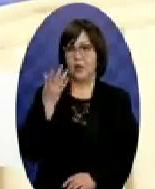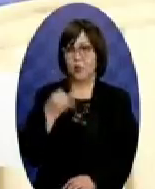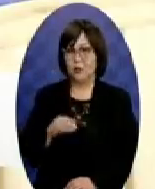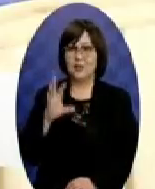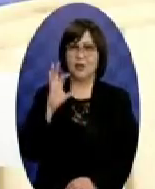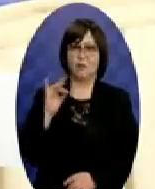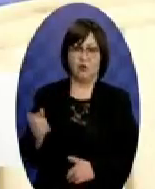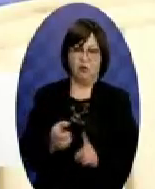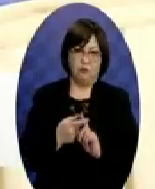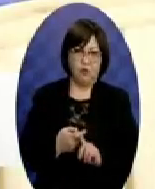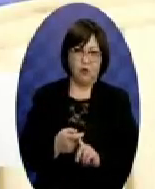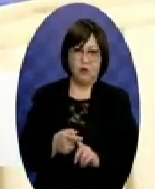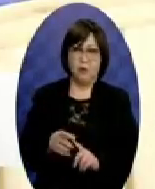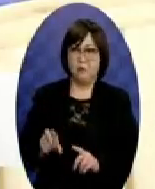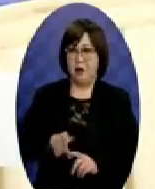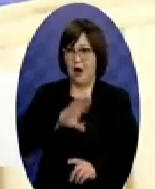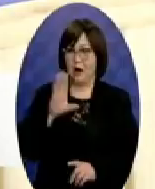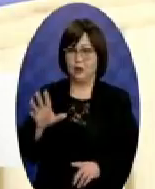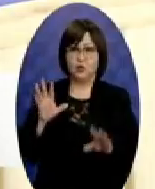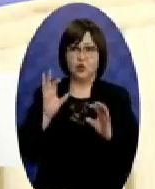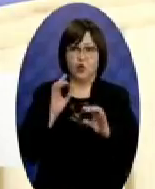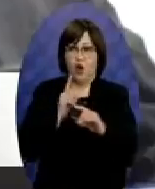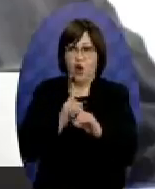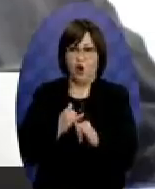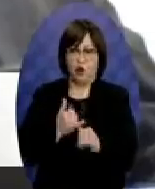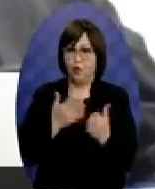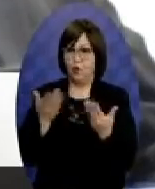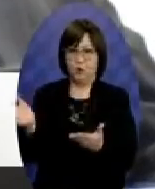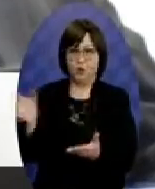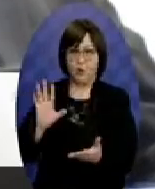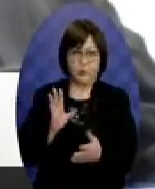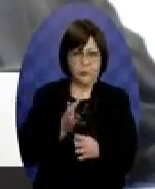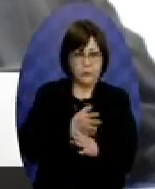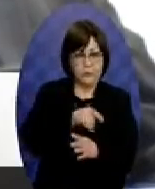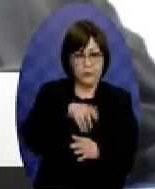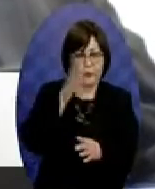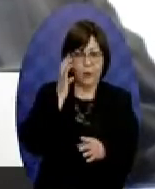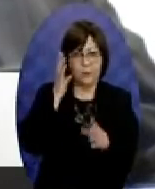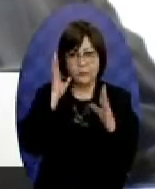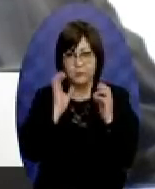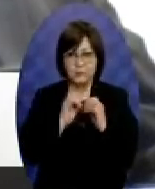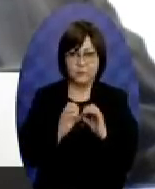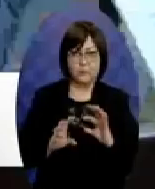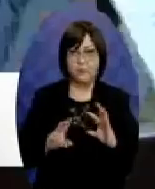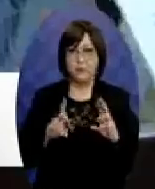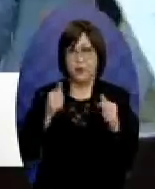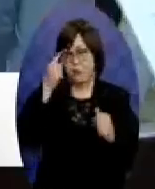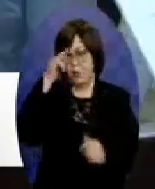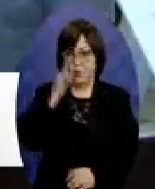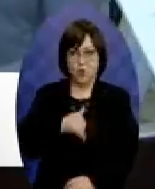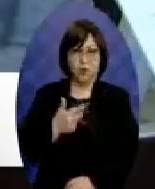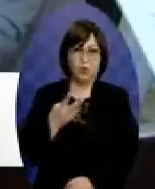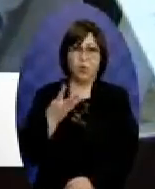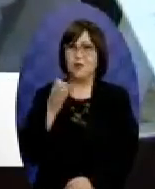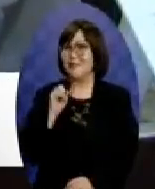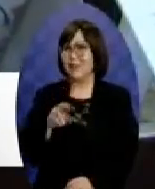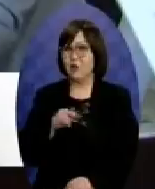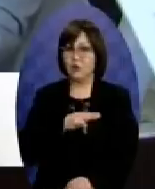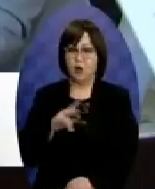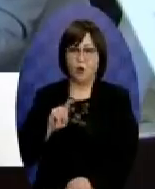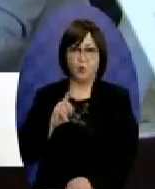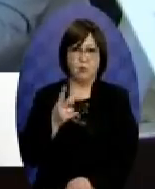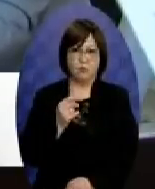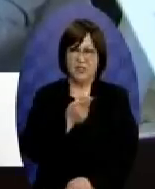дээрх салбарыг эколог дээлтэй болгох чиглэлд дорвитой бодлого хэрэгжүүлэх шаардлагатай байна. Монгол улсын хэмжээнд жилдээ 34 сая тонн хүлэмжийн хий